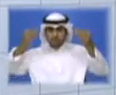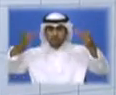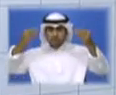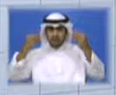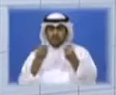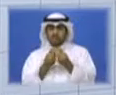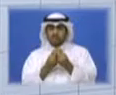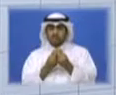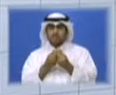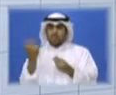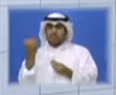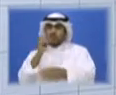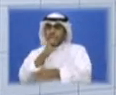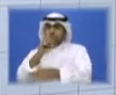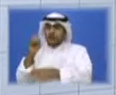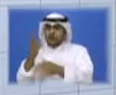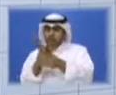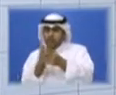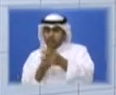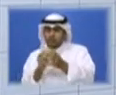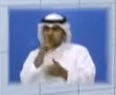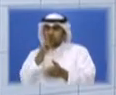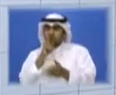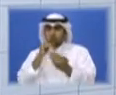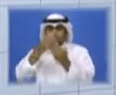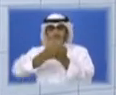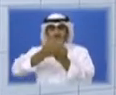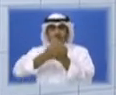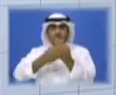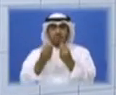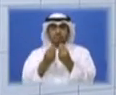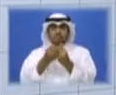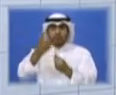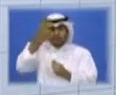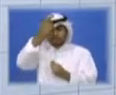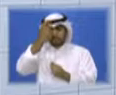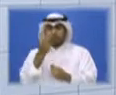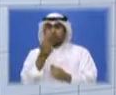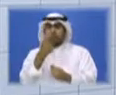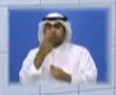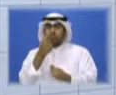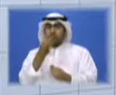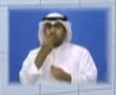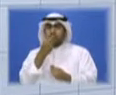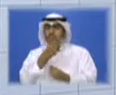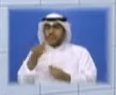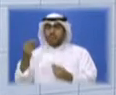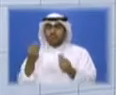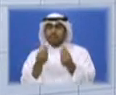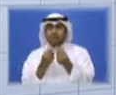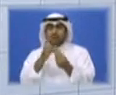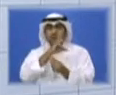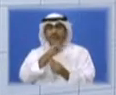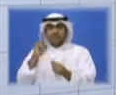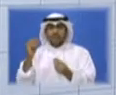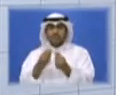سليم، وهذا يعتمد على الرعاية الصحية والعناية والوقاية، تعتمد على التثقيف والتوعوي للأهالي والمرضى، فهذا مهم